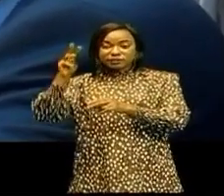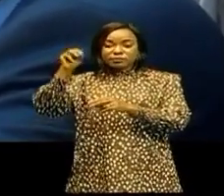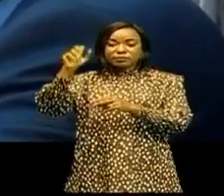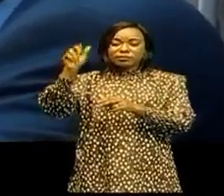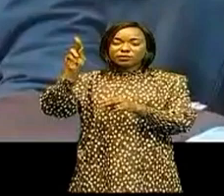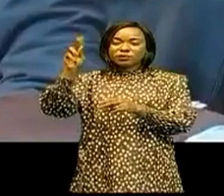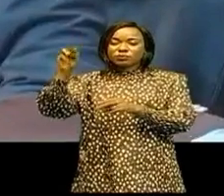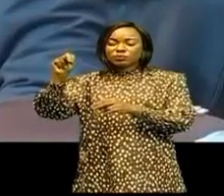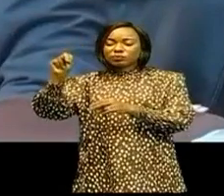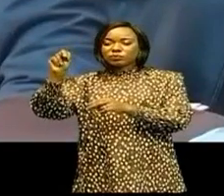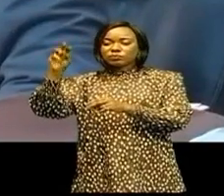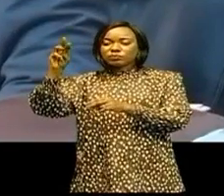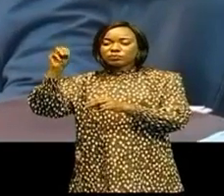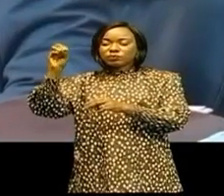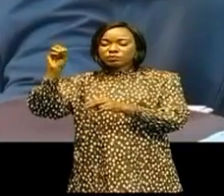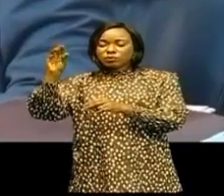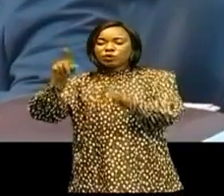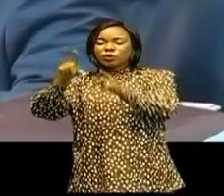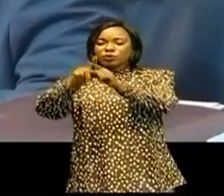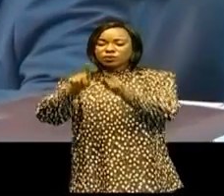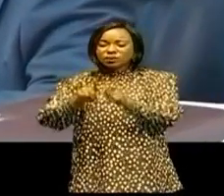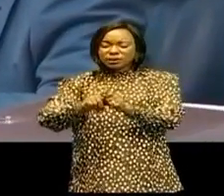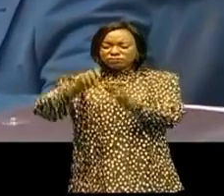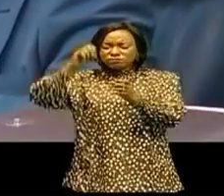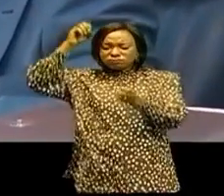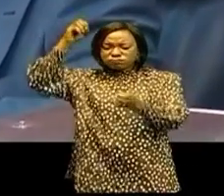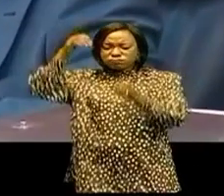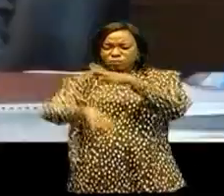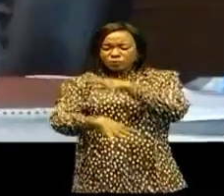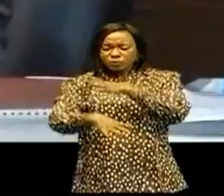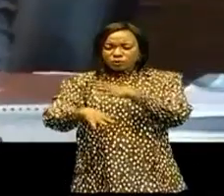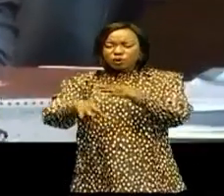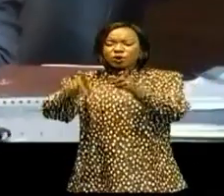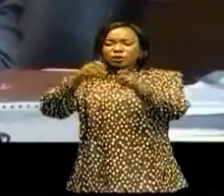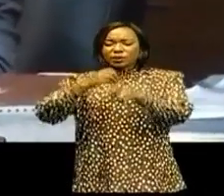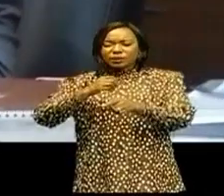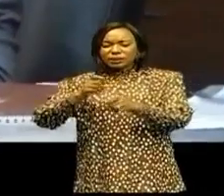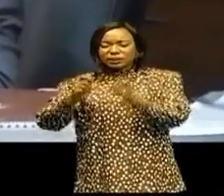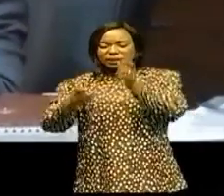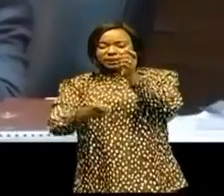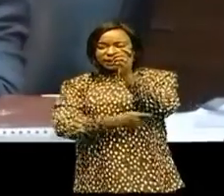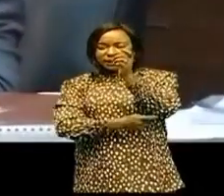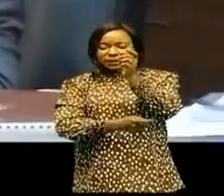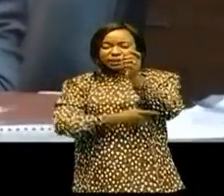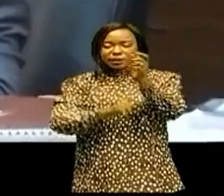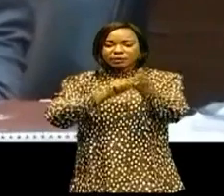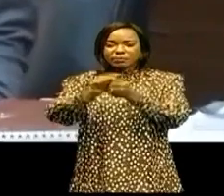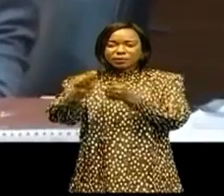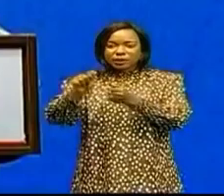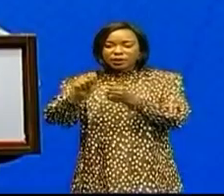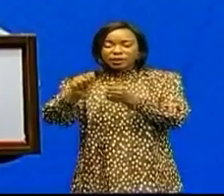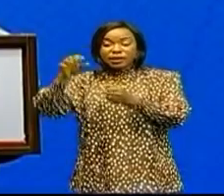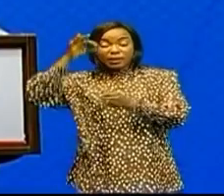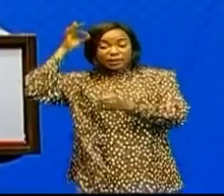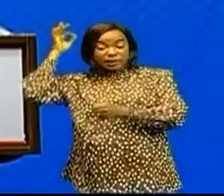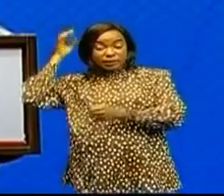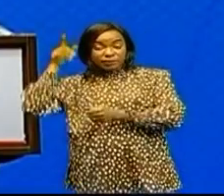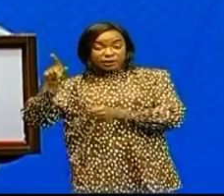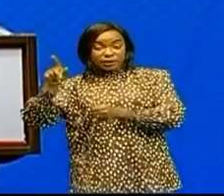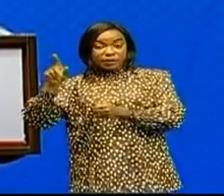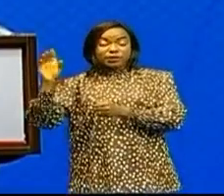Mambasa, explosion d'une mine artisanale piégée par les terroristes ADF-MTM